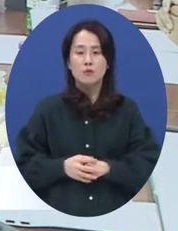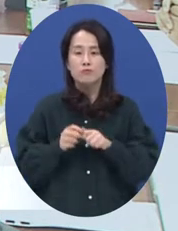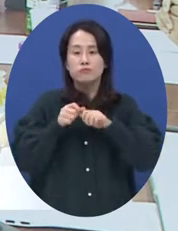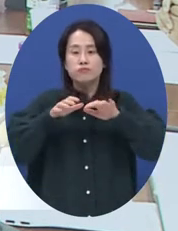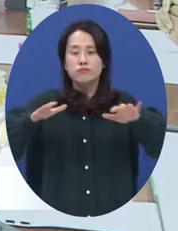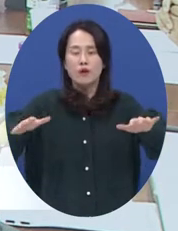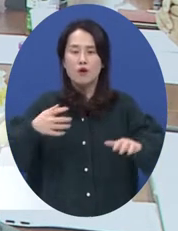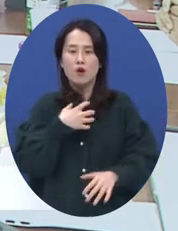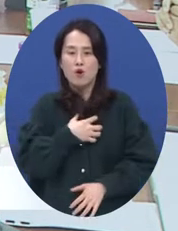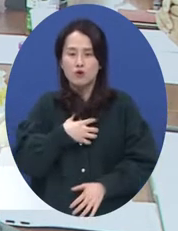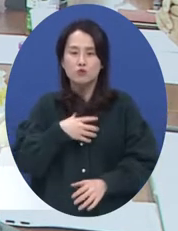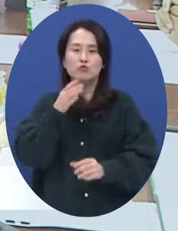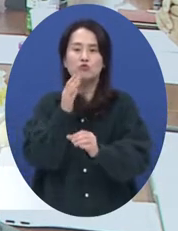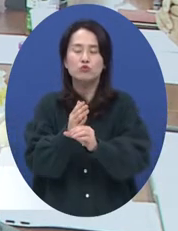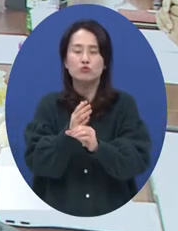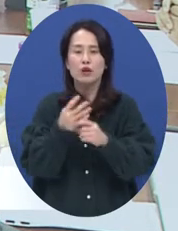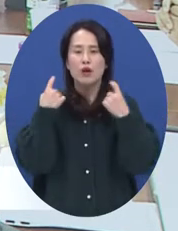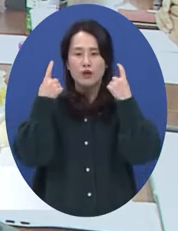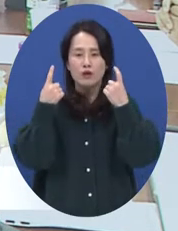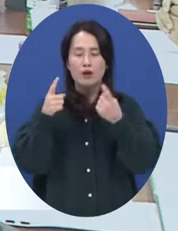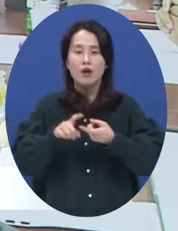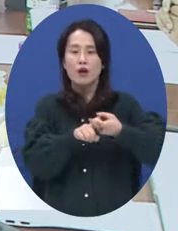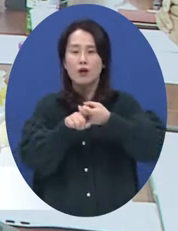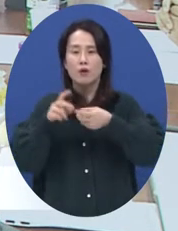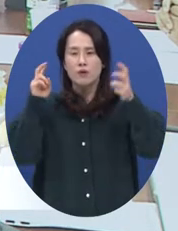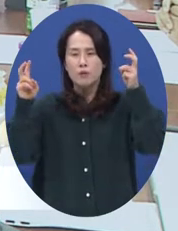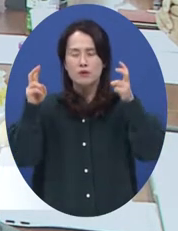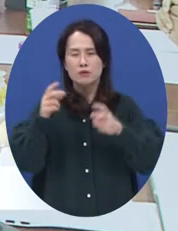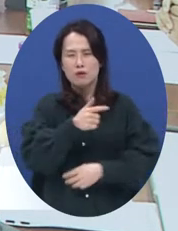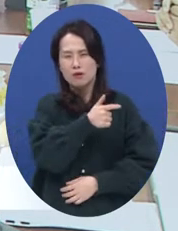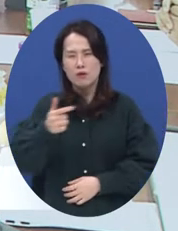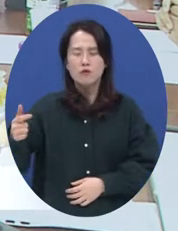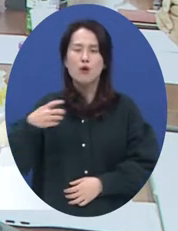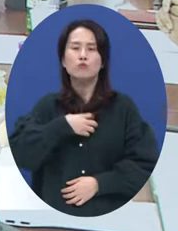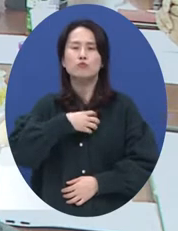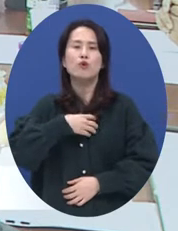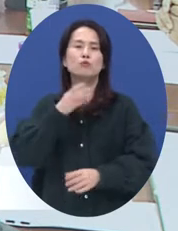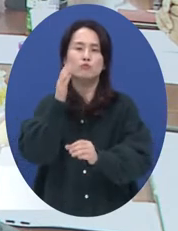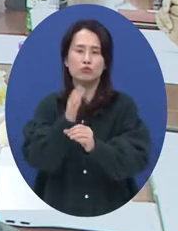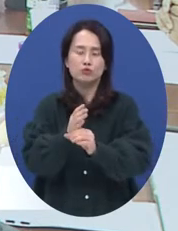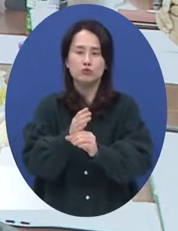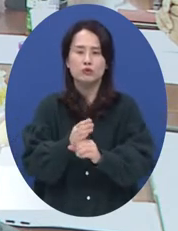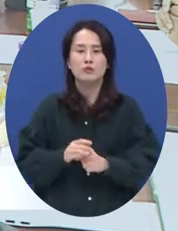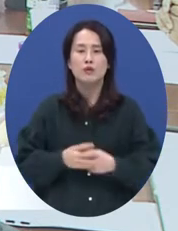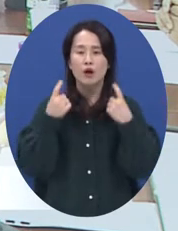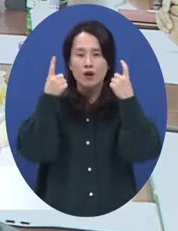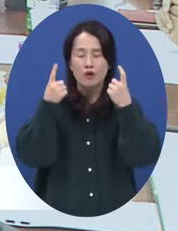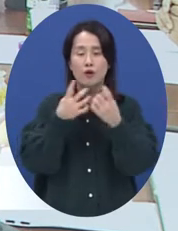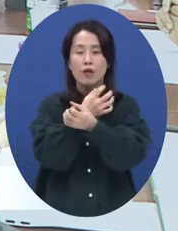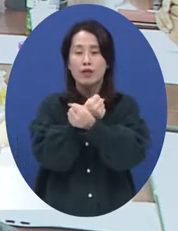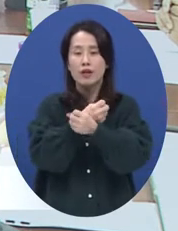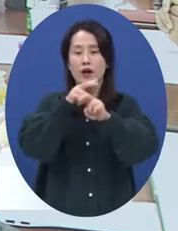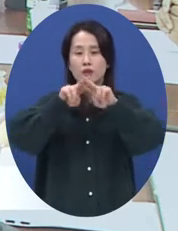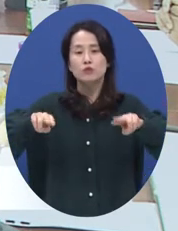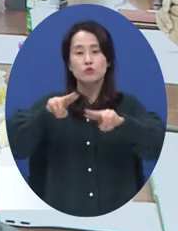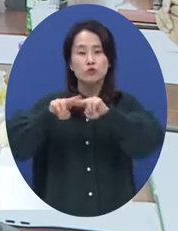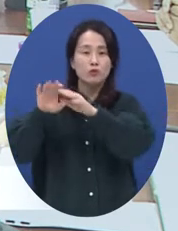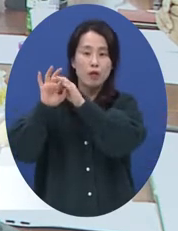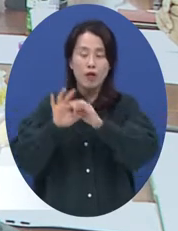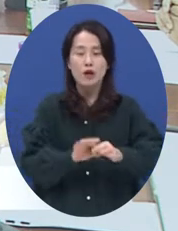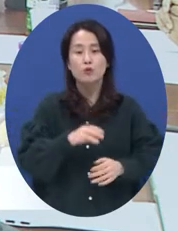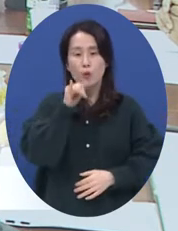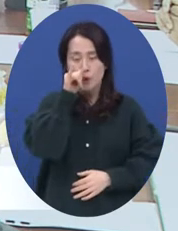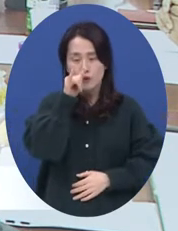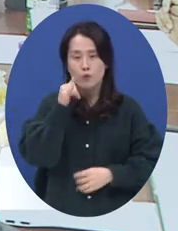속에서 관광업계들은 큰 타격을 받고 있습니다. 여행 예약 취소가 잇따르는가 하면 관광지를 찾는